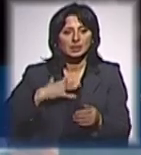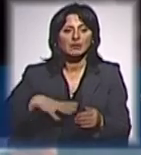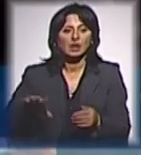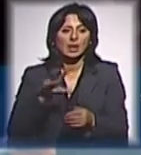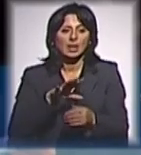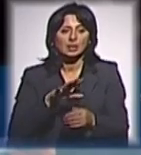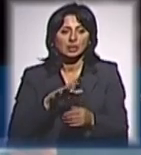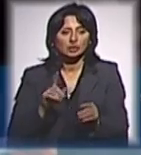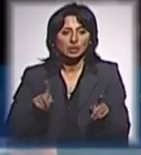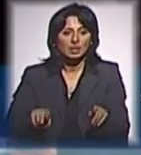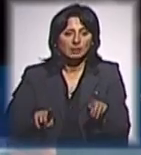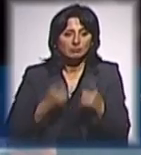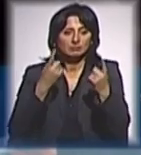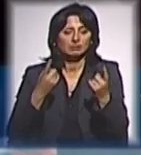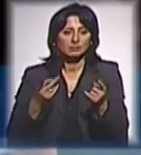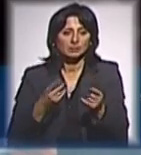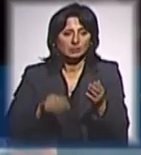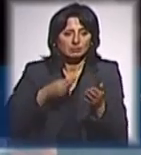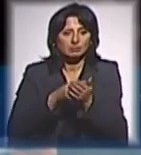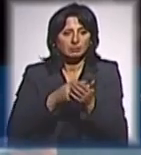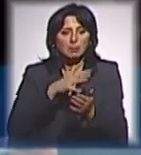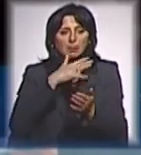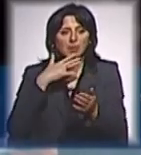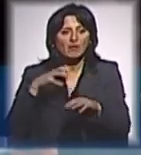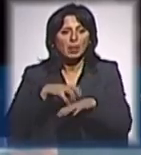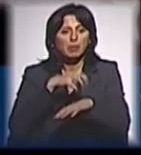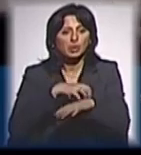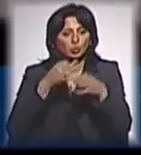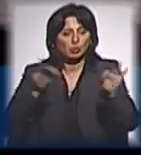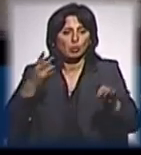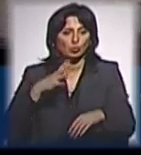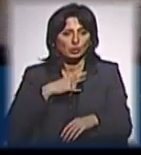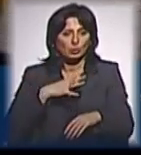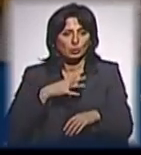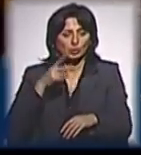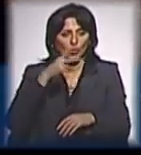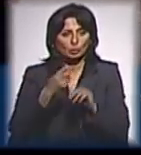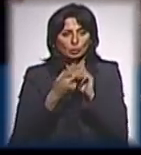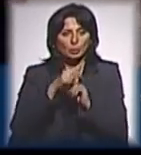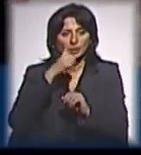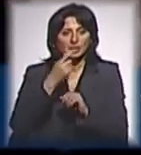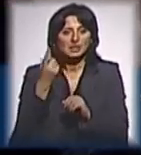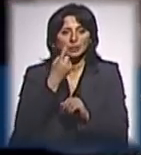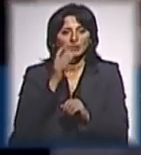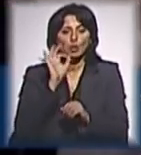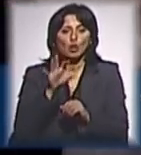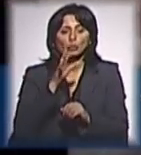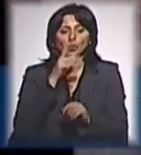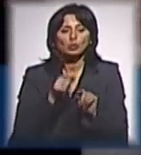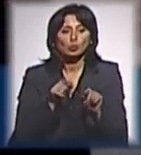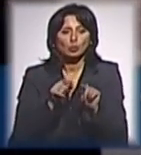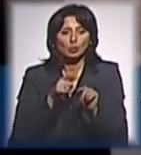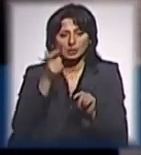ქვეყანაში აღდგეს და გადარჩეს მრავალპარტიული დემოკრატია, რომელიც 2012 წლის 1 ოქტომბრის